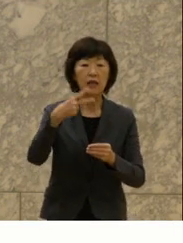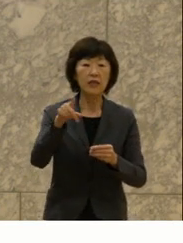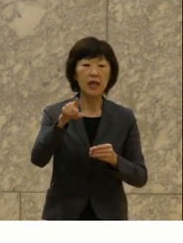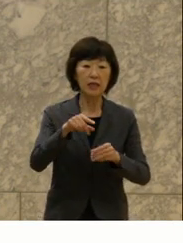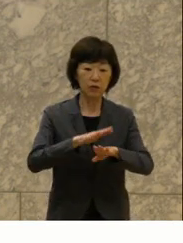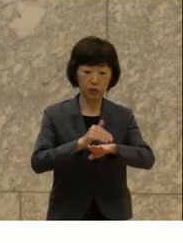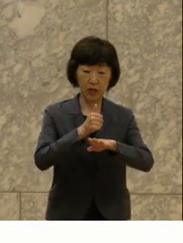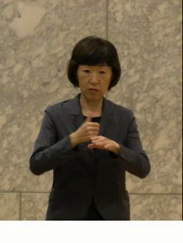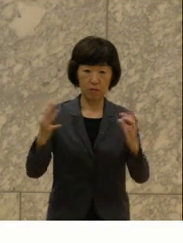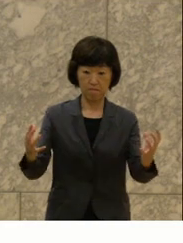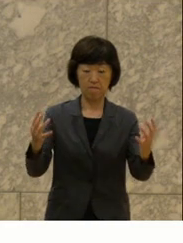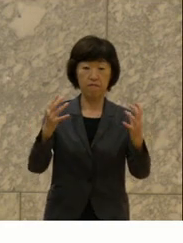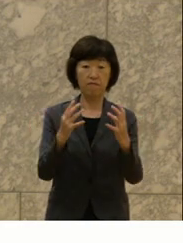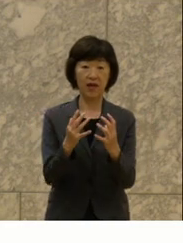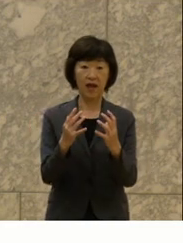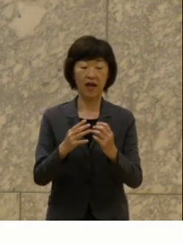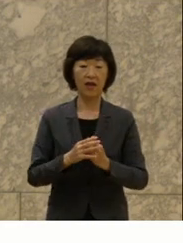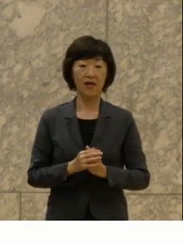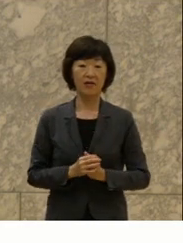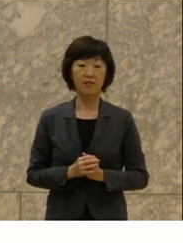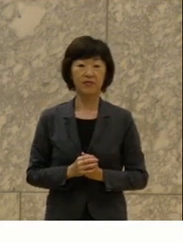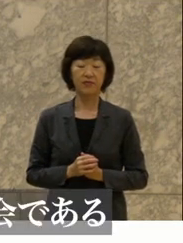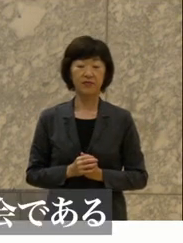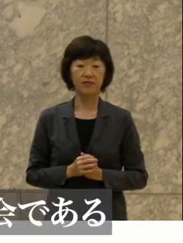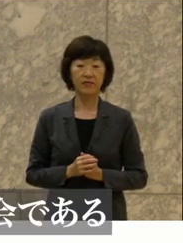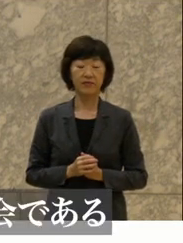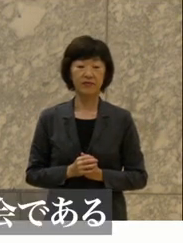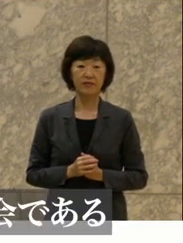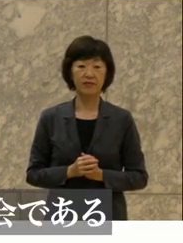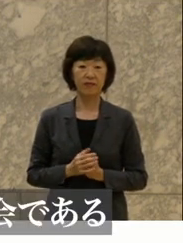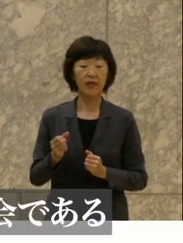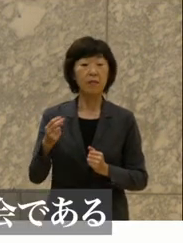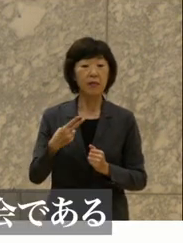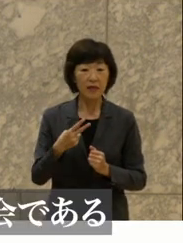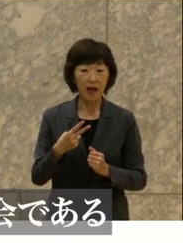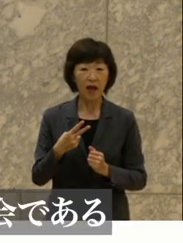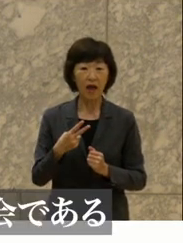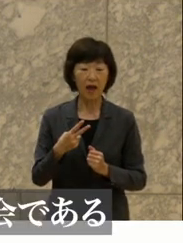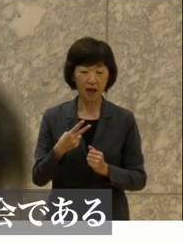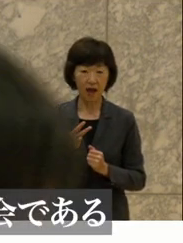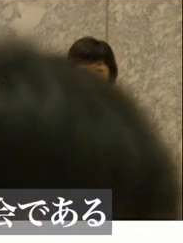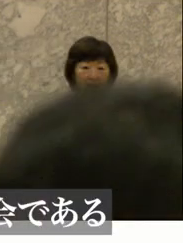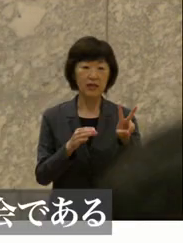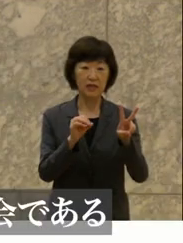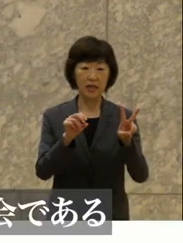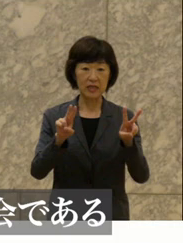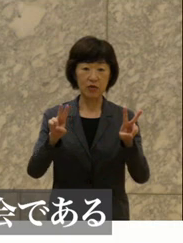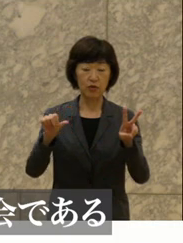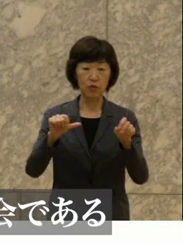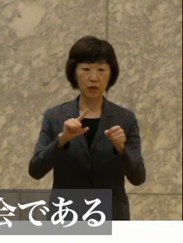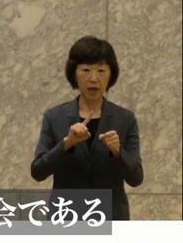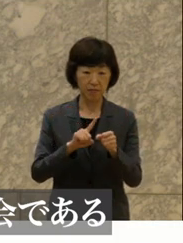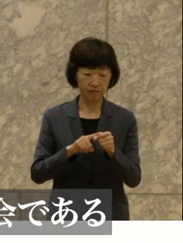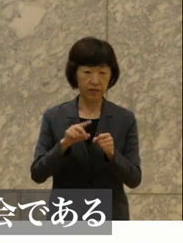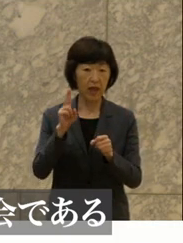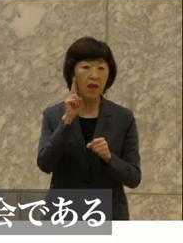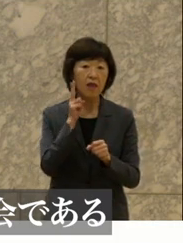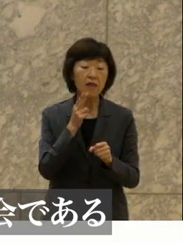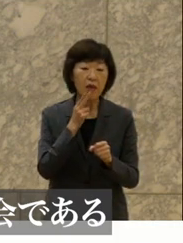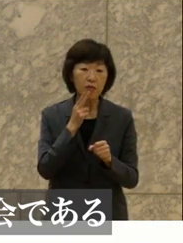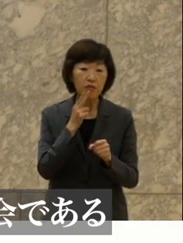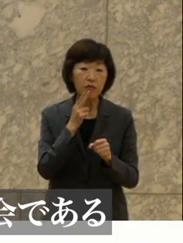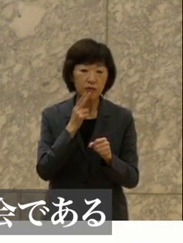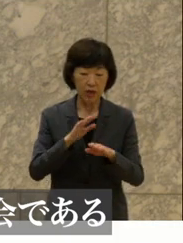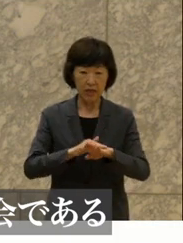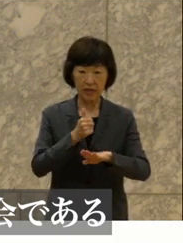もの選手が東京にやってきますまた同年には聴覚に障害を持つデフアスリート